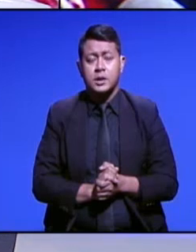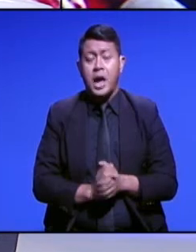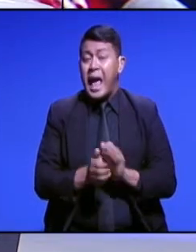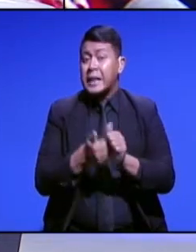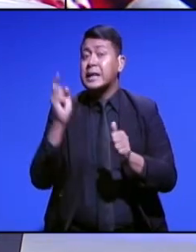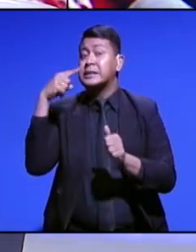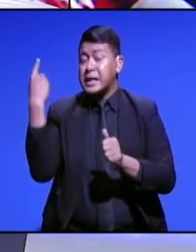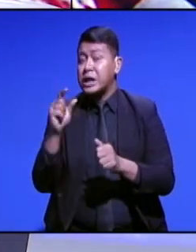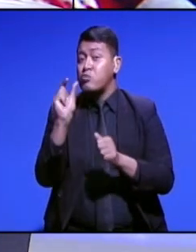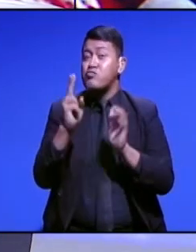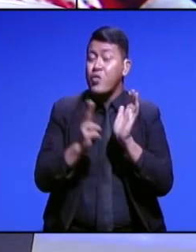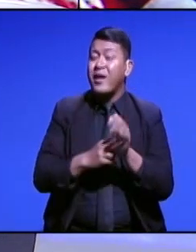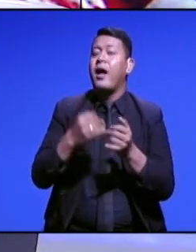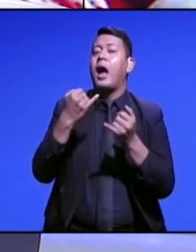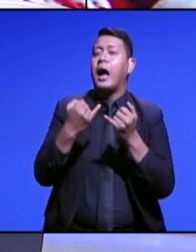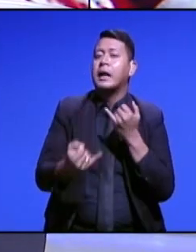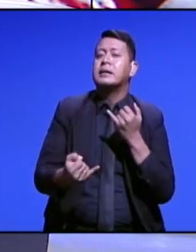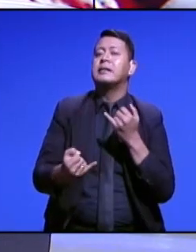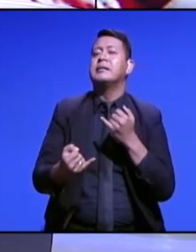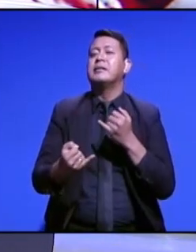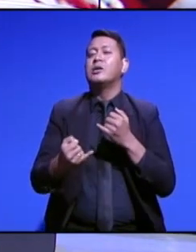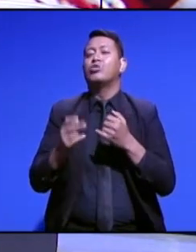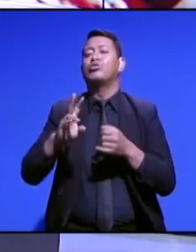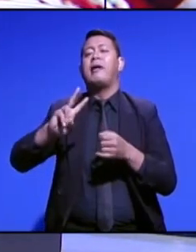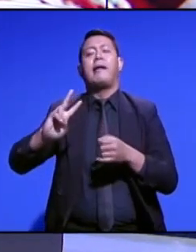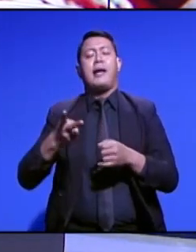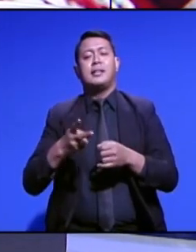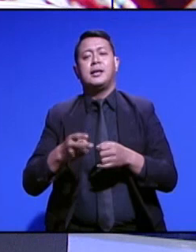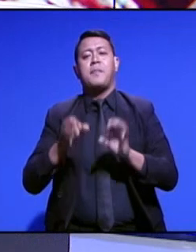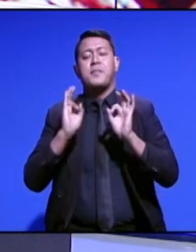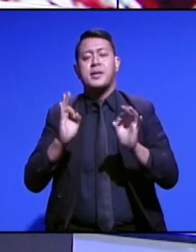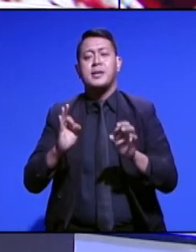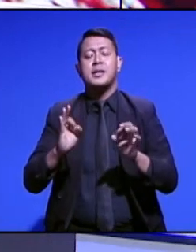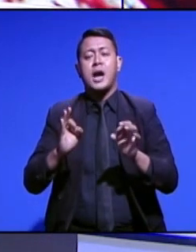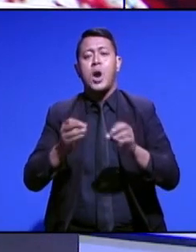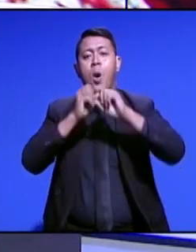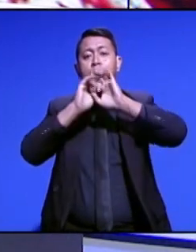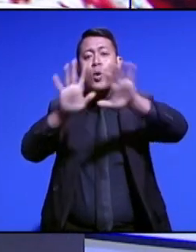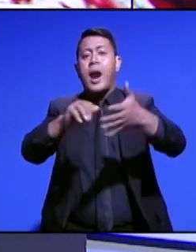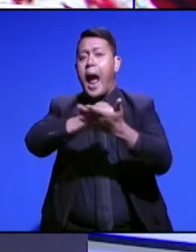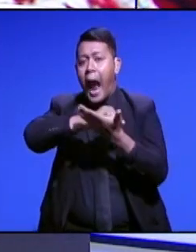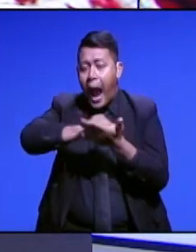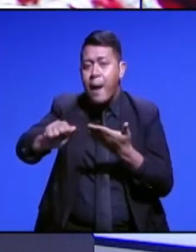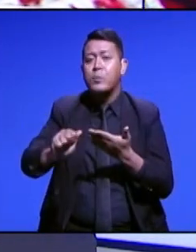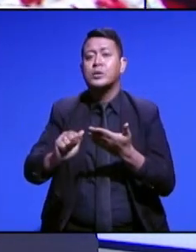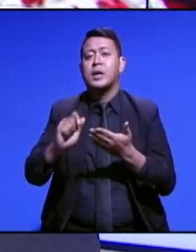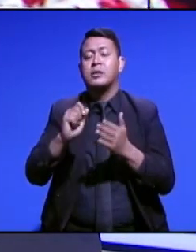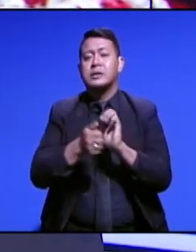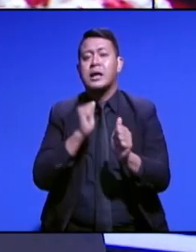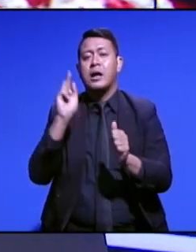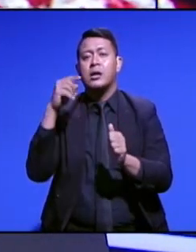Ya, ujian nasional atau UN akhirnya akan tinggal kenangan. Usai Mendikbud Nadiem Makarim mengumumkan menghapus UN mulai